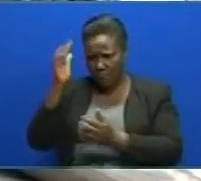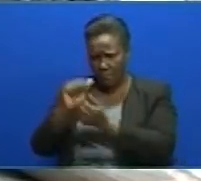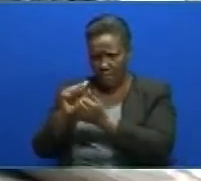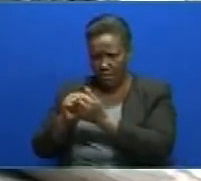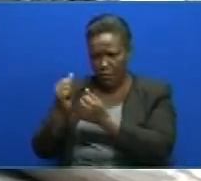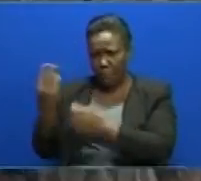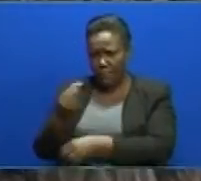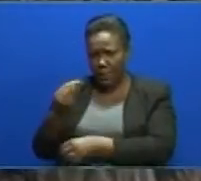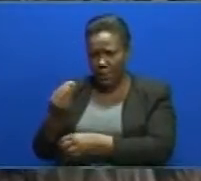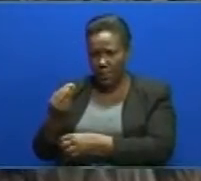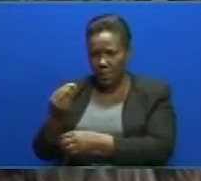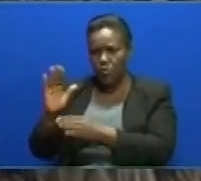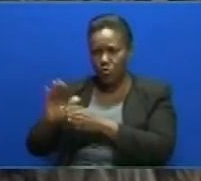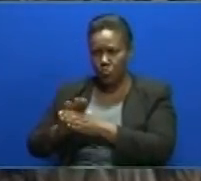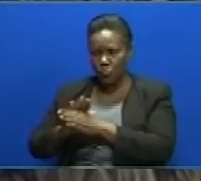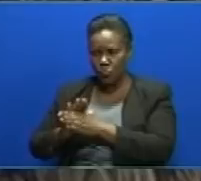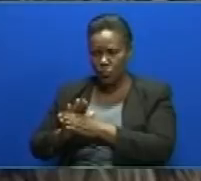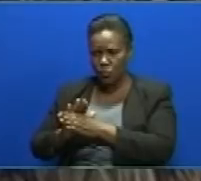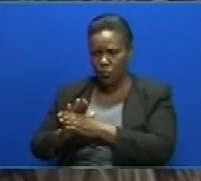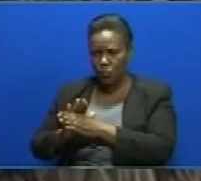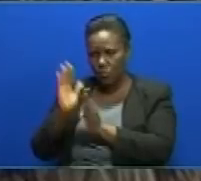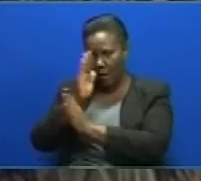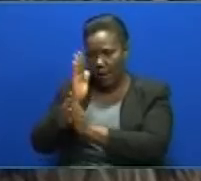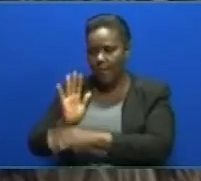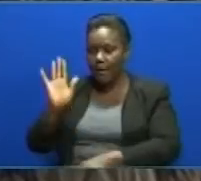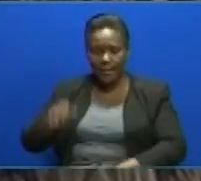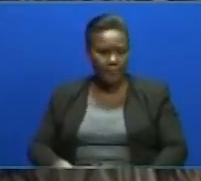kutoka kwake. Naishi na virusi vya ukimwi.